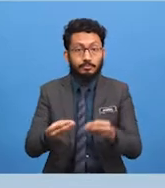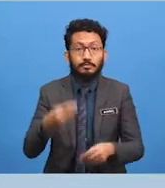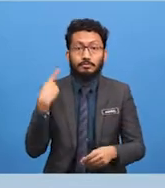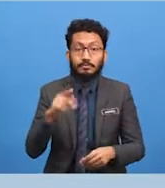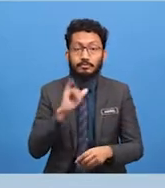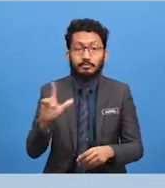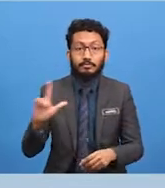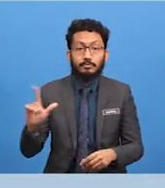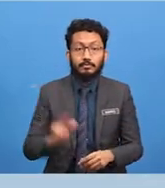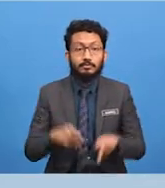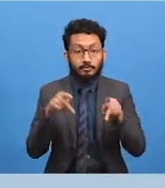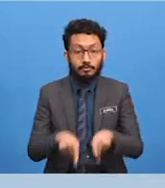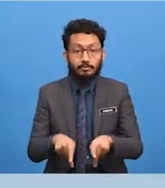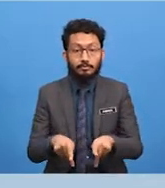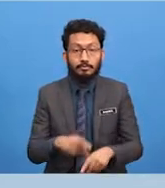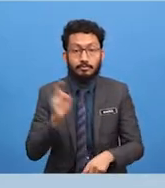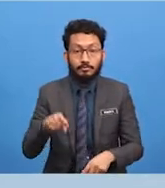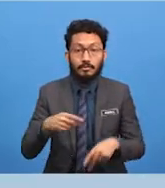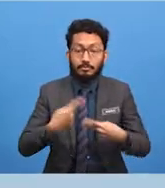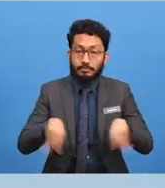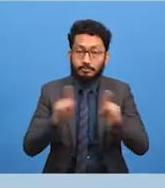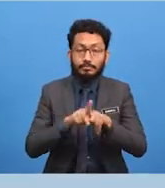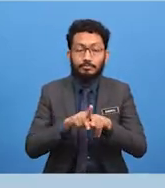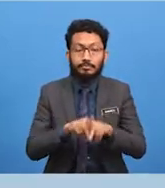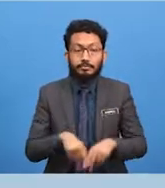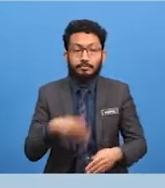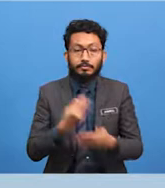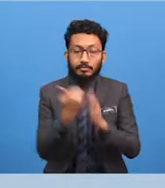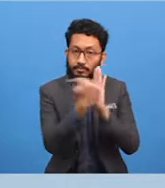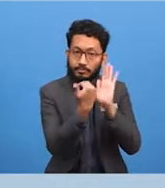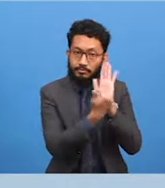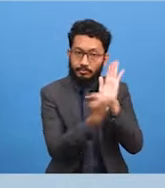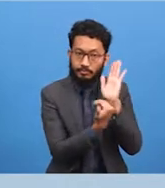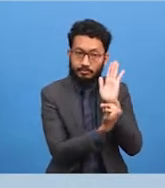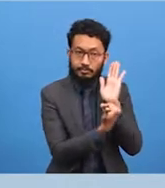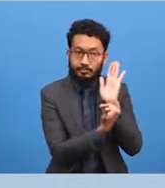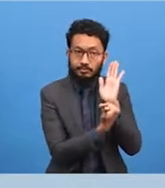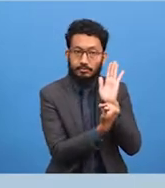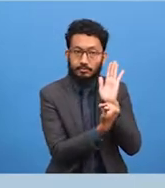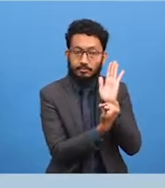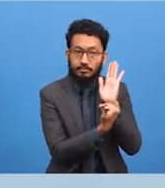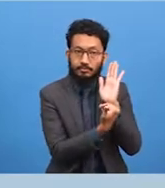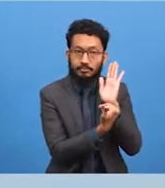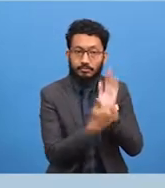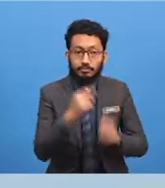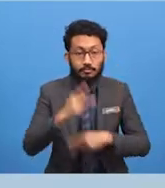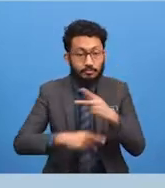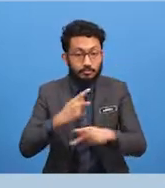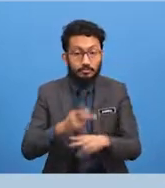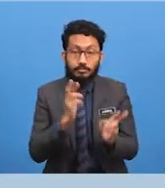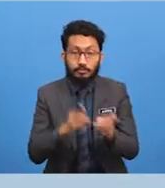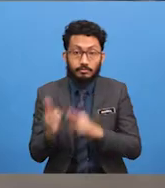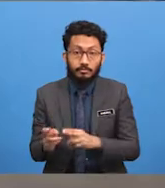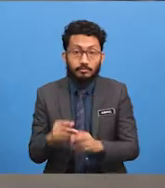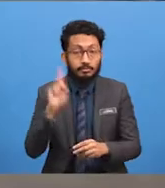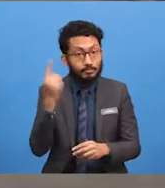adalah pelajar hanya perlu menyenaraikan fakta bagi proses perancangan